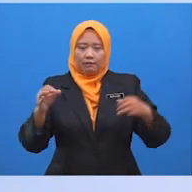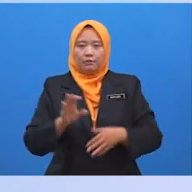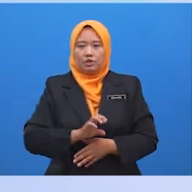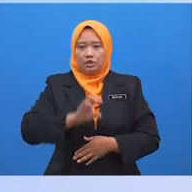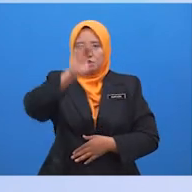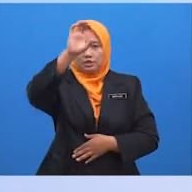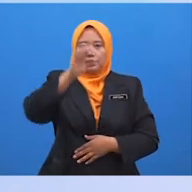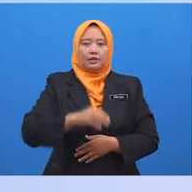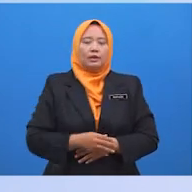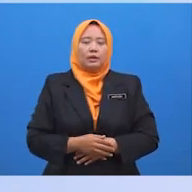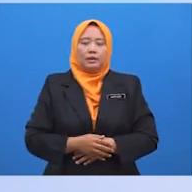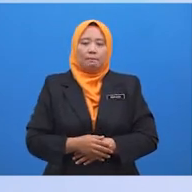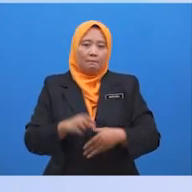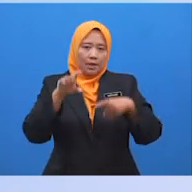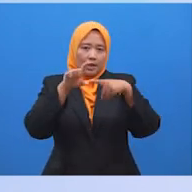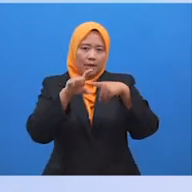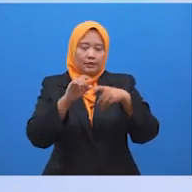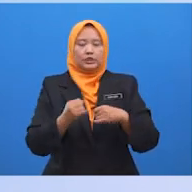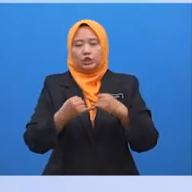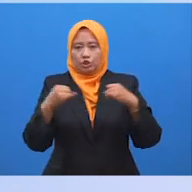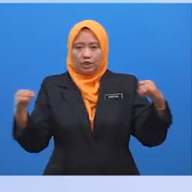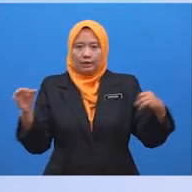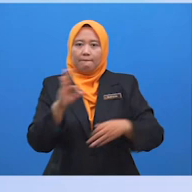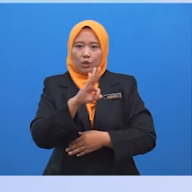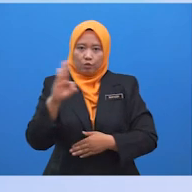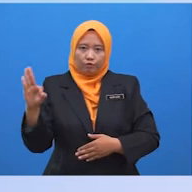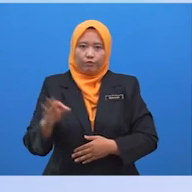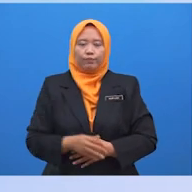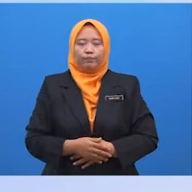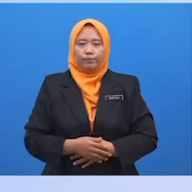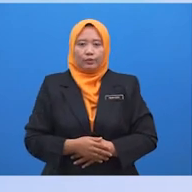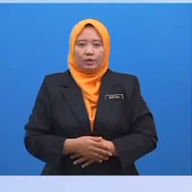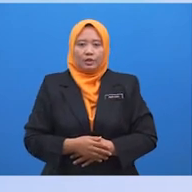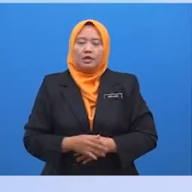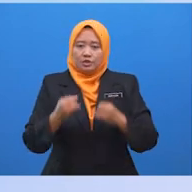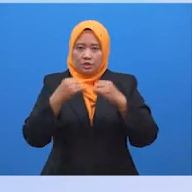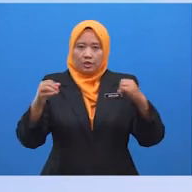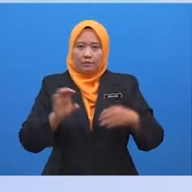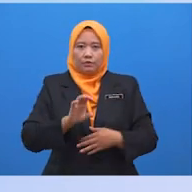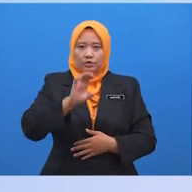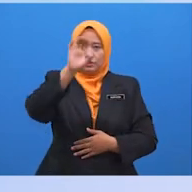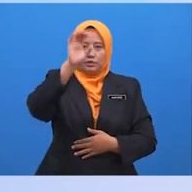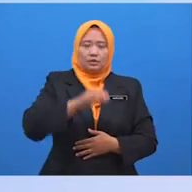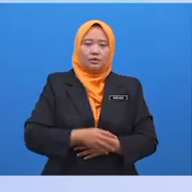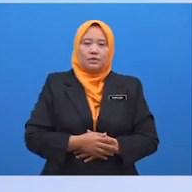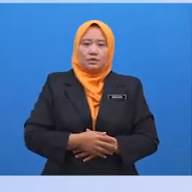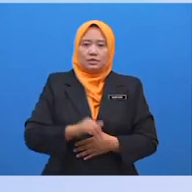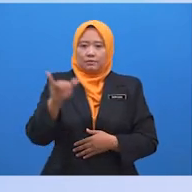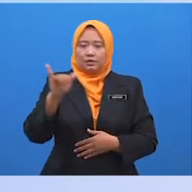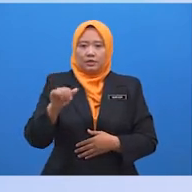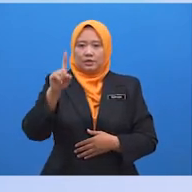jarak mengufuk, di mana jarak mencancang ialah 100 tolak